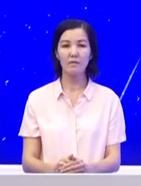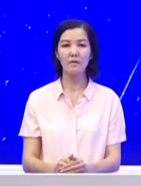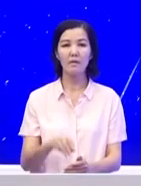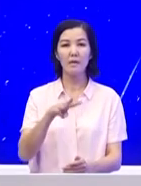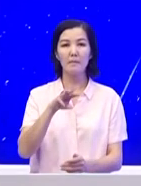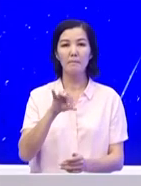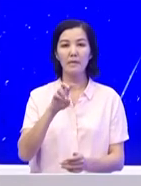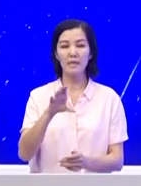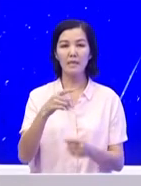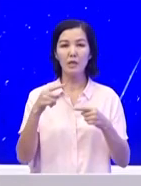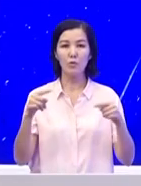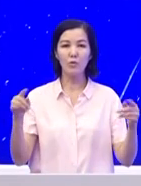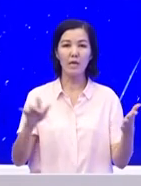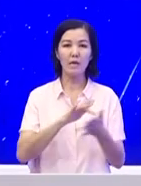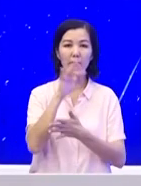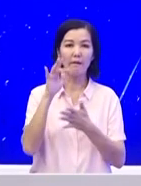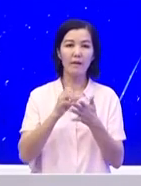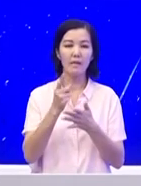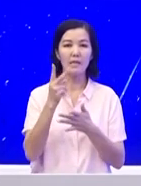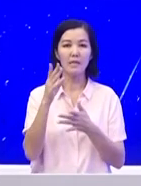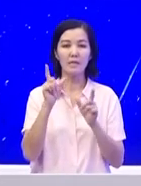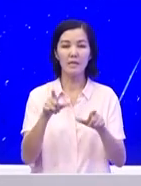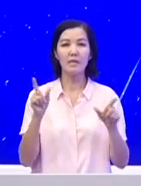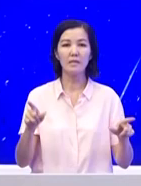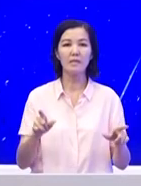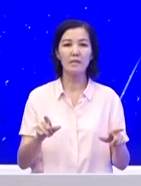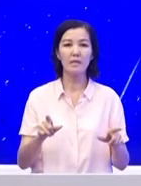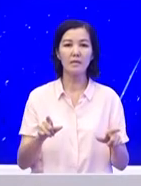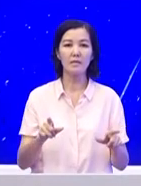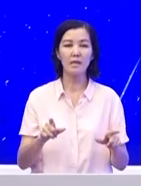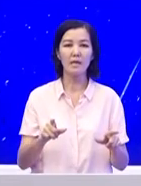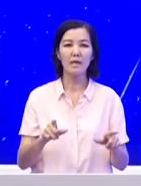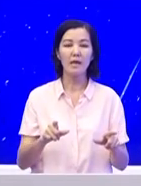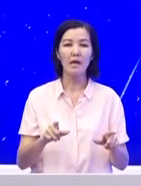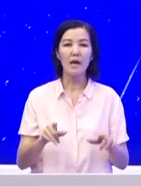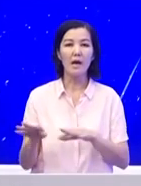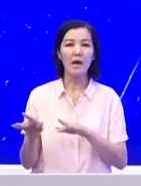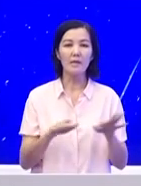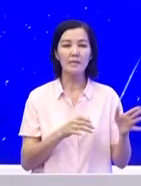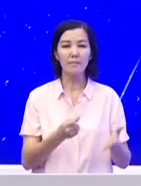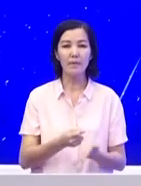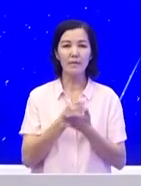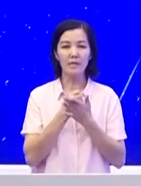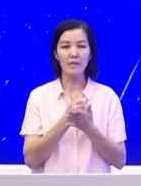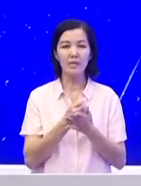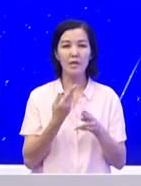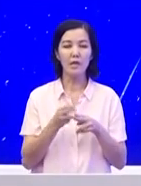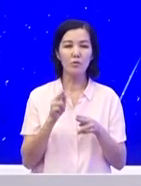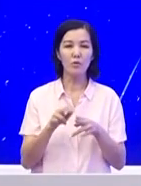В Минске и других белорусских городах несколько сотен человек вышли на стихийные акции в поддержку оппозиционеров, которым